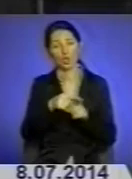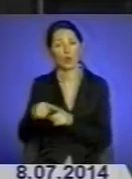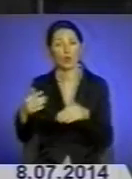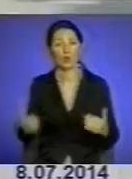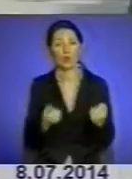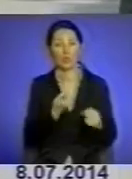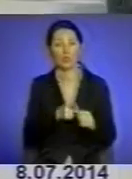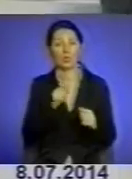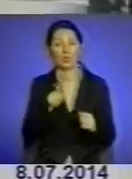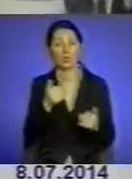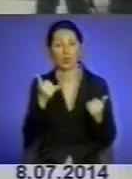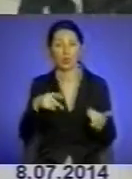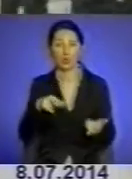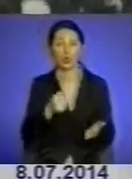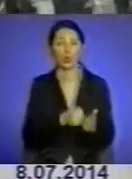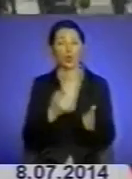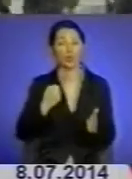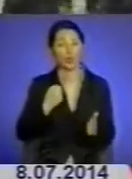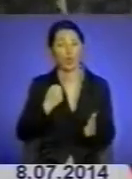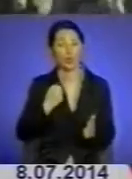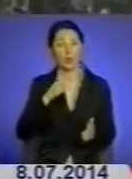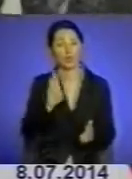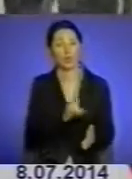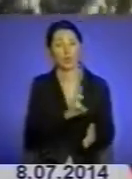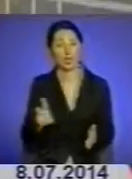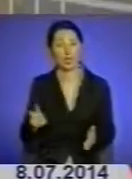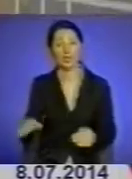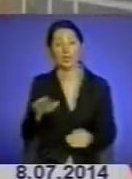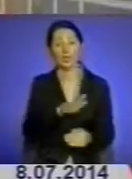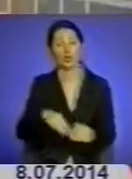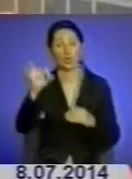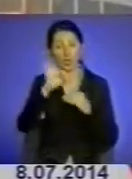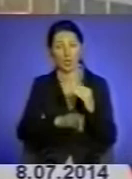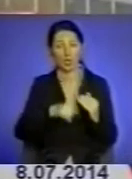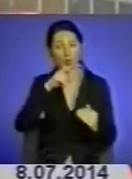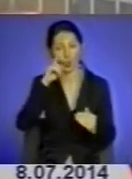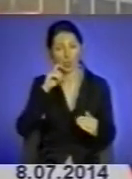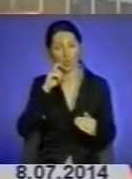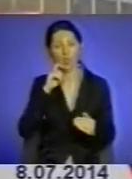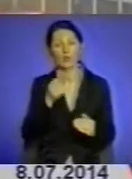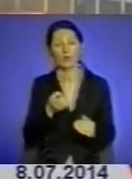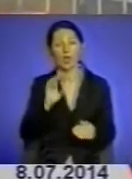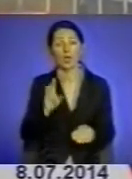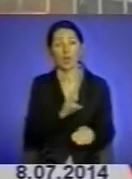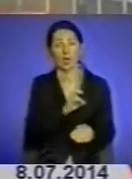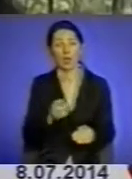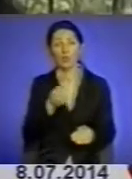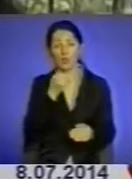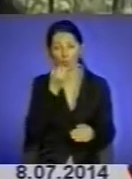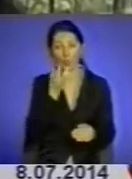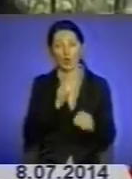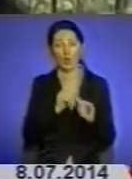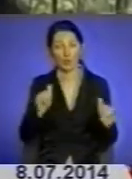отці. На території Західної України капеланство добре розвинене, бо тут сприятливе середовище, кажуть священники. У